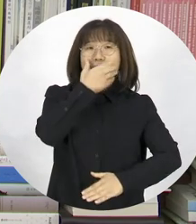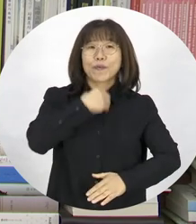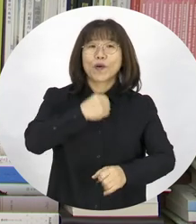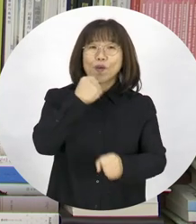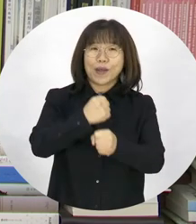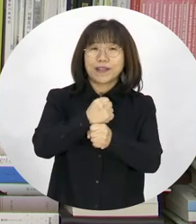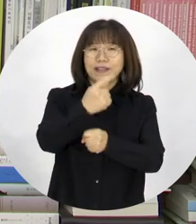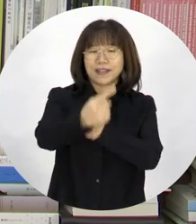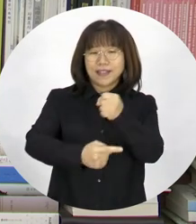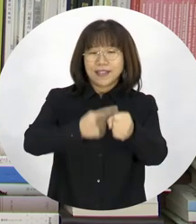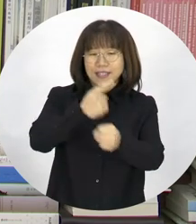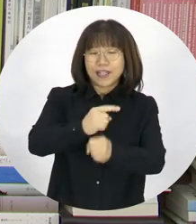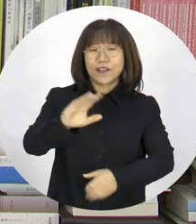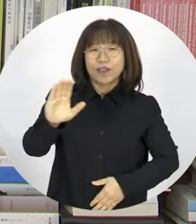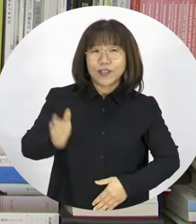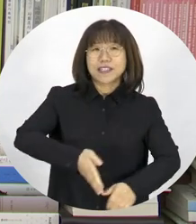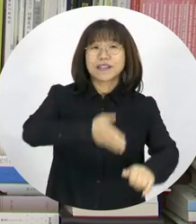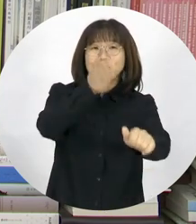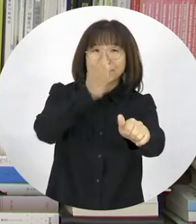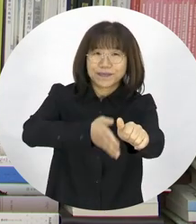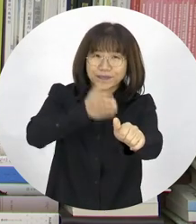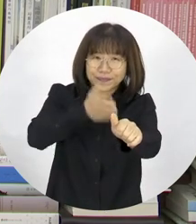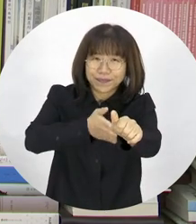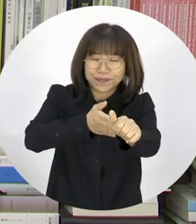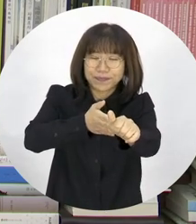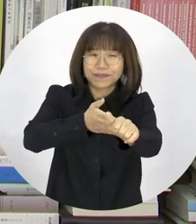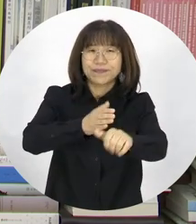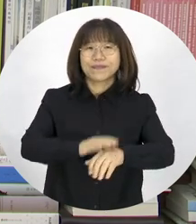해가 되기를 기원합니다.